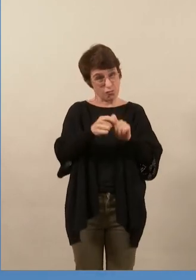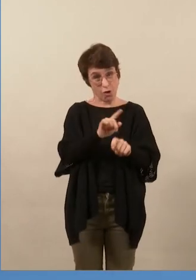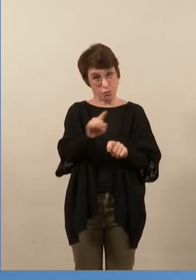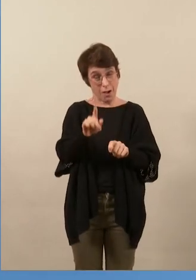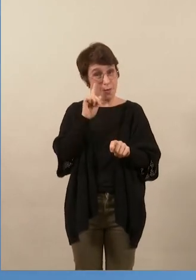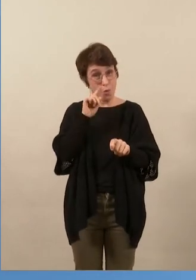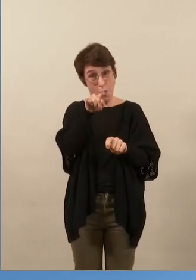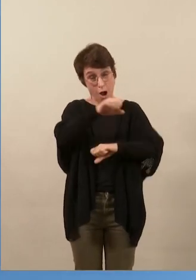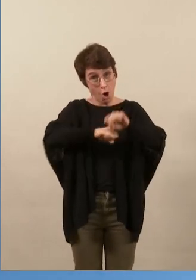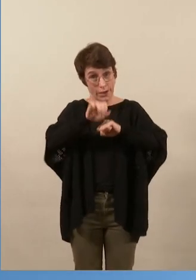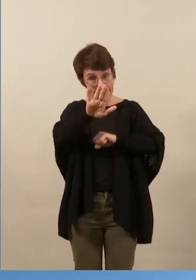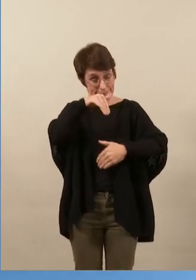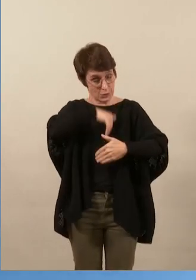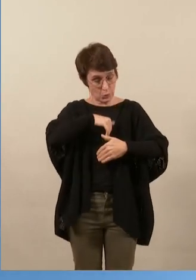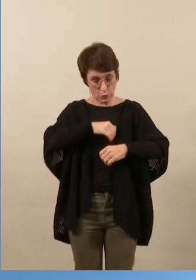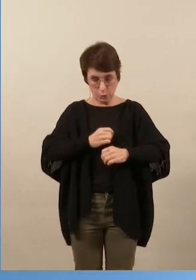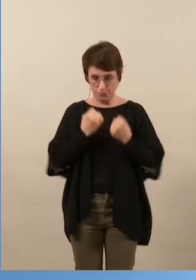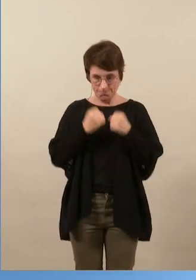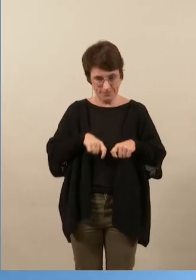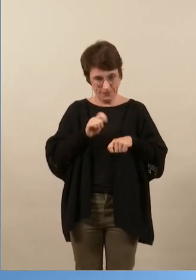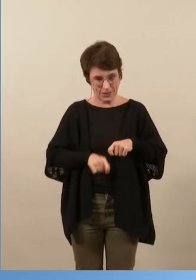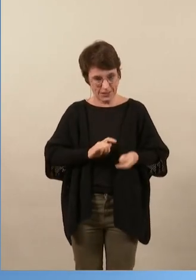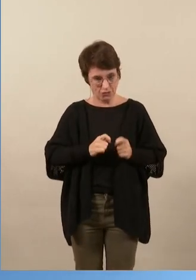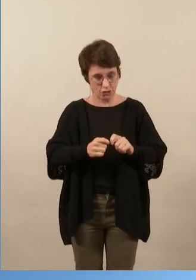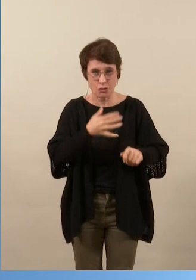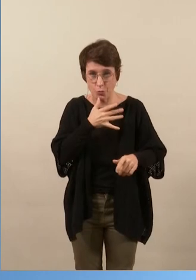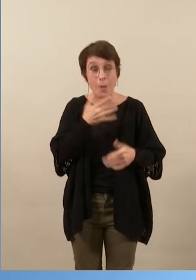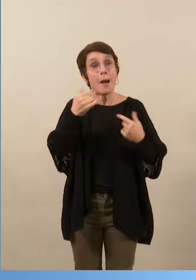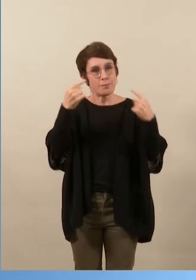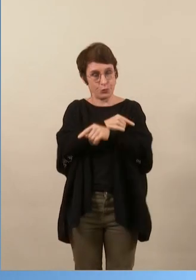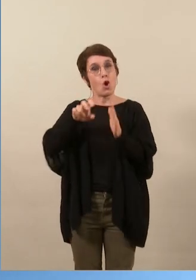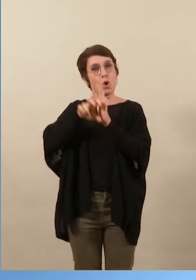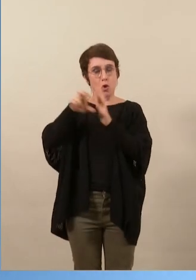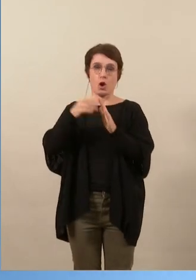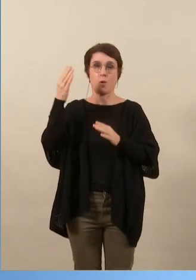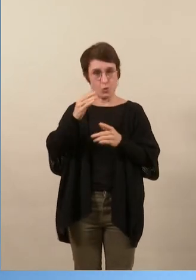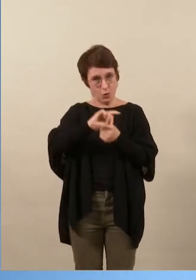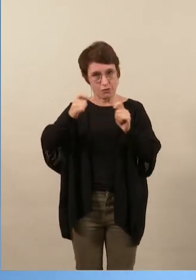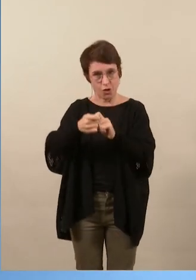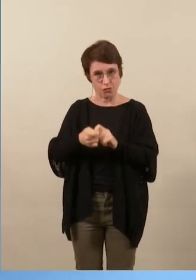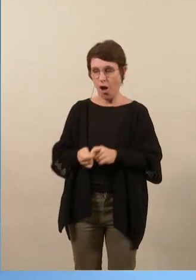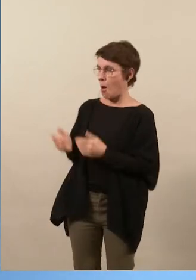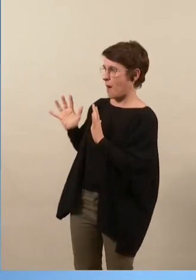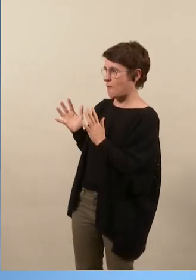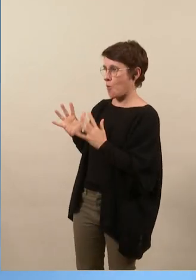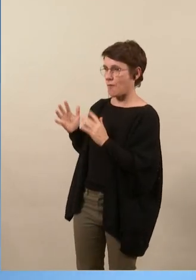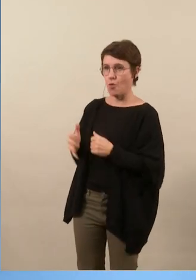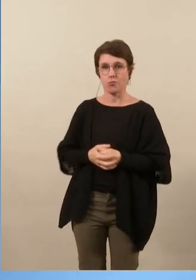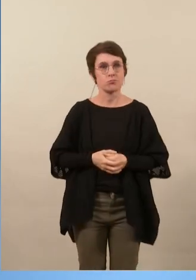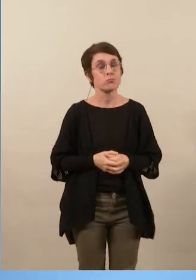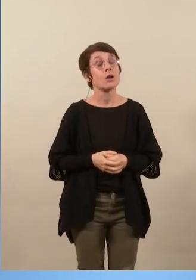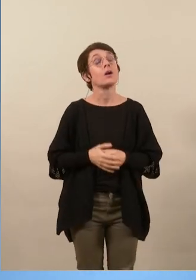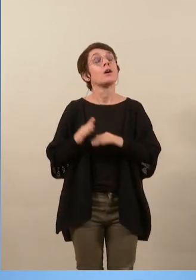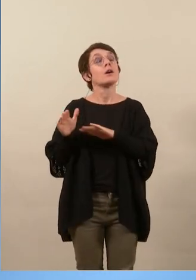l'interdit alors que Gren a besoin de changement nous enchaînons avec